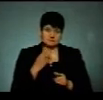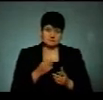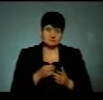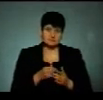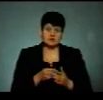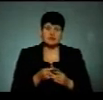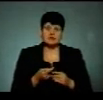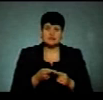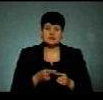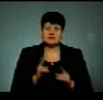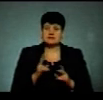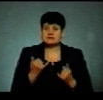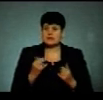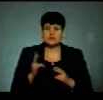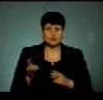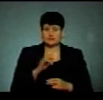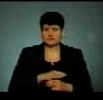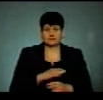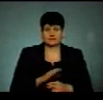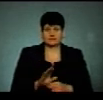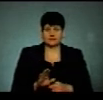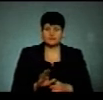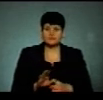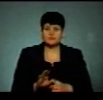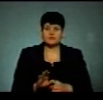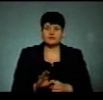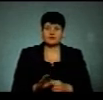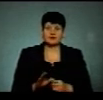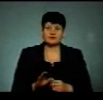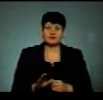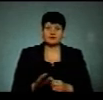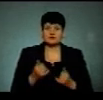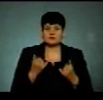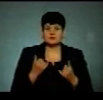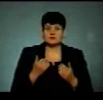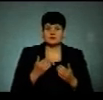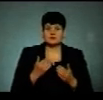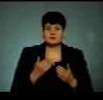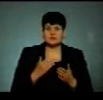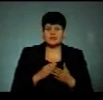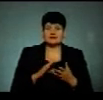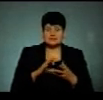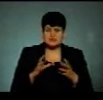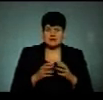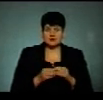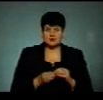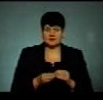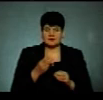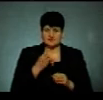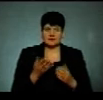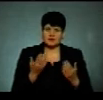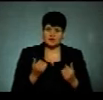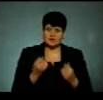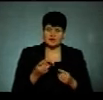стала можливо, місячним. Зараз ніхто не споживає нічого, але і, власне, вийшло така сума. Але, дивіться, давайте ще